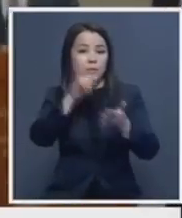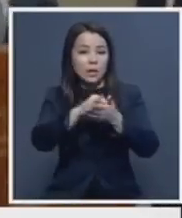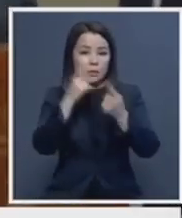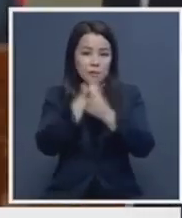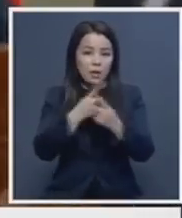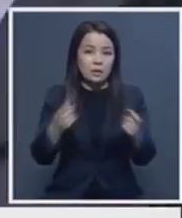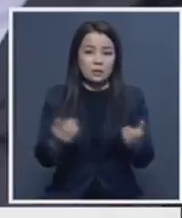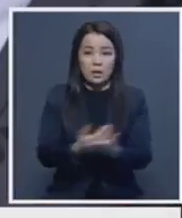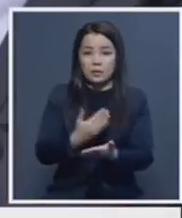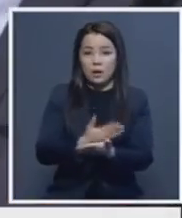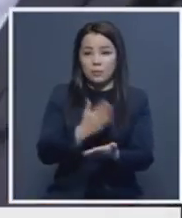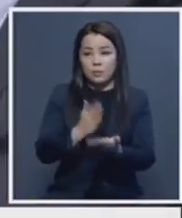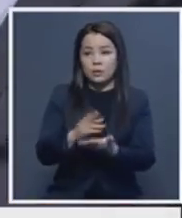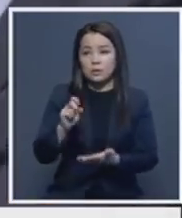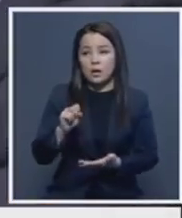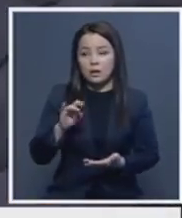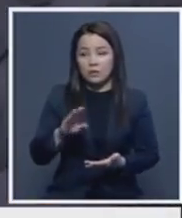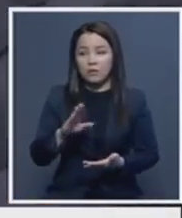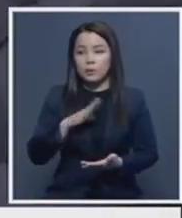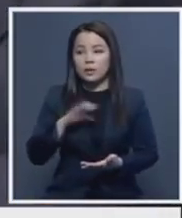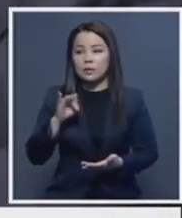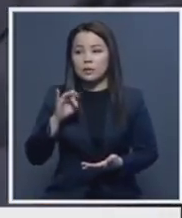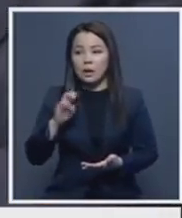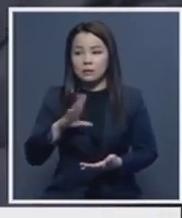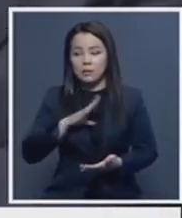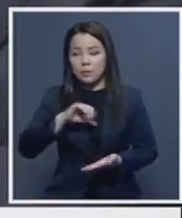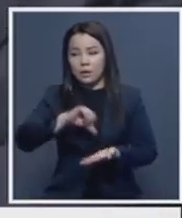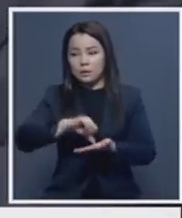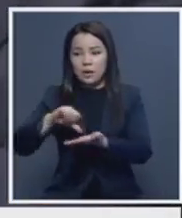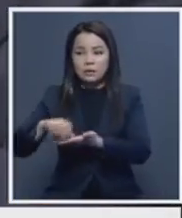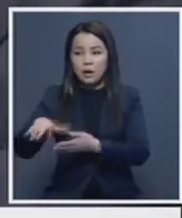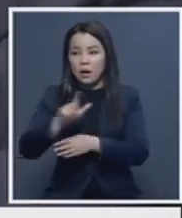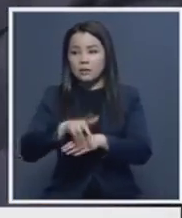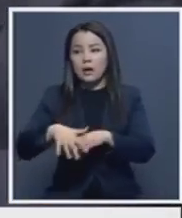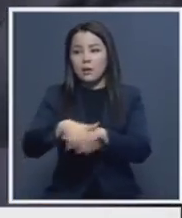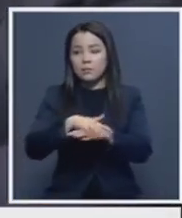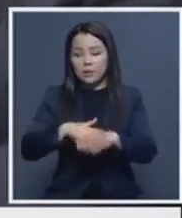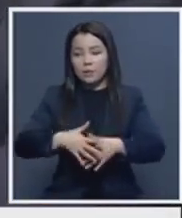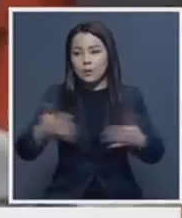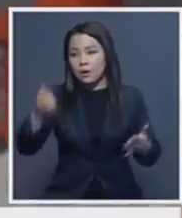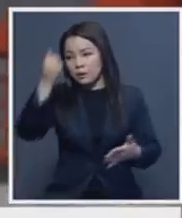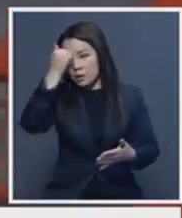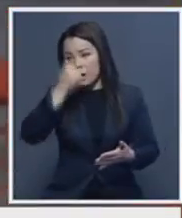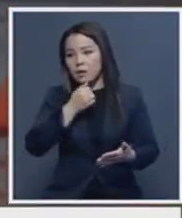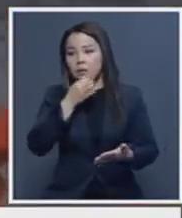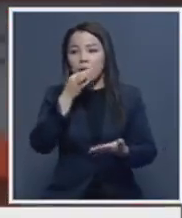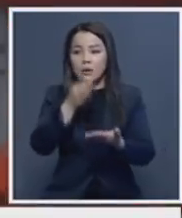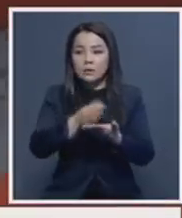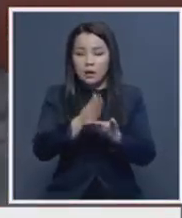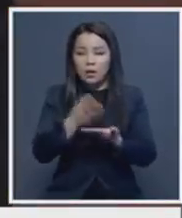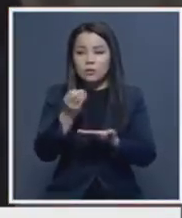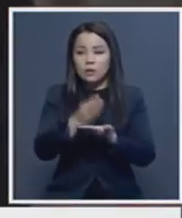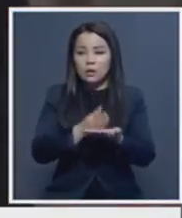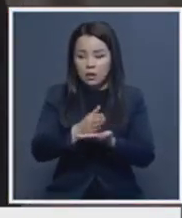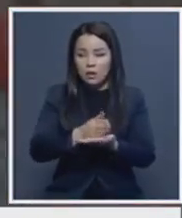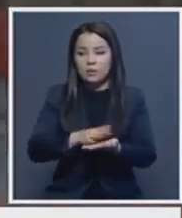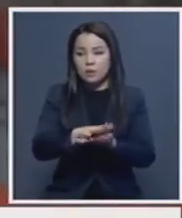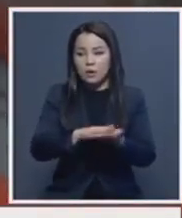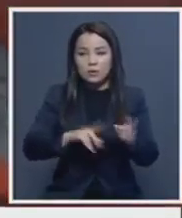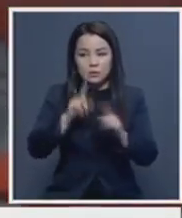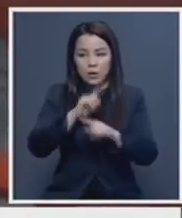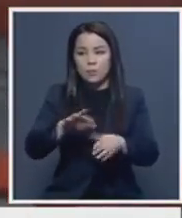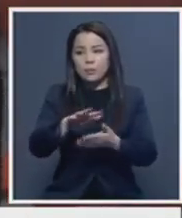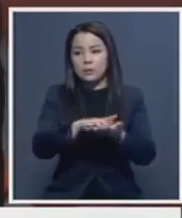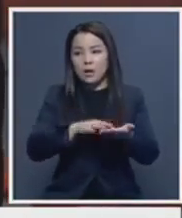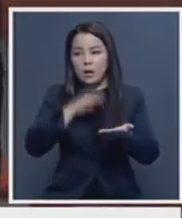жариялады. Сондай-ақ Зариф Иран билігі мен халқына алғысын білдіріп, қызметін жалғастыра алмайтындығы үшін кешірім сұраған. Ақшта білім